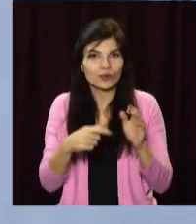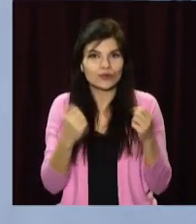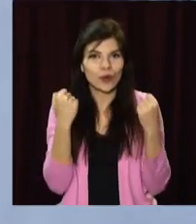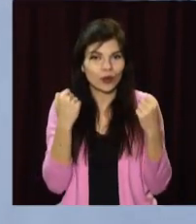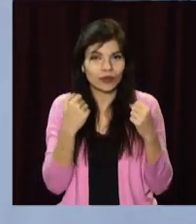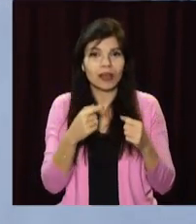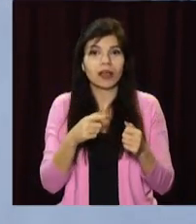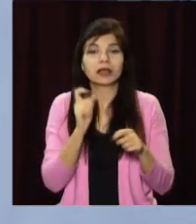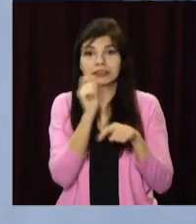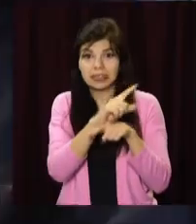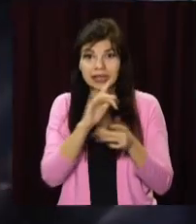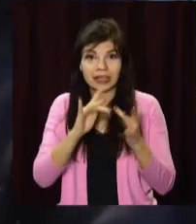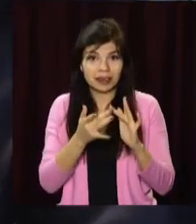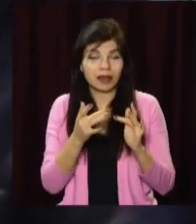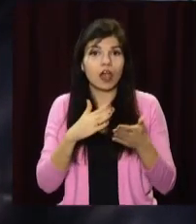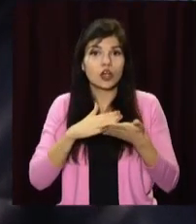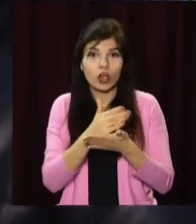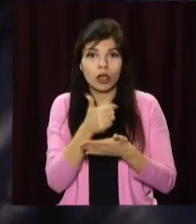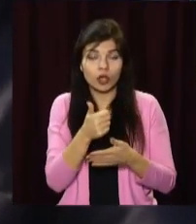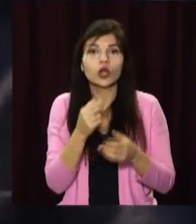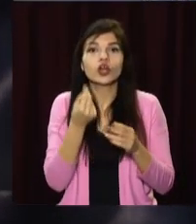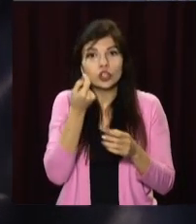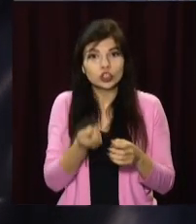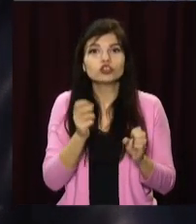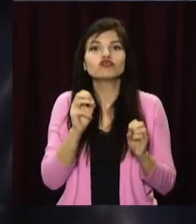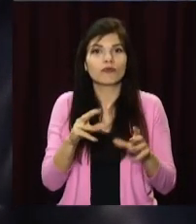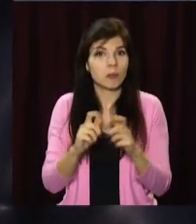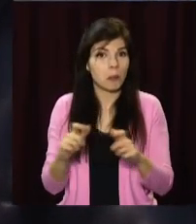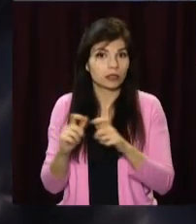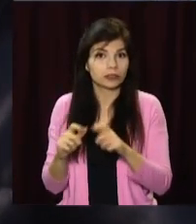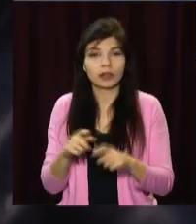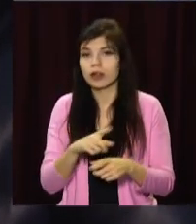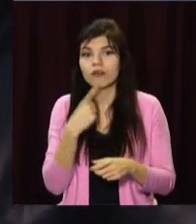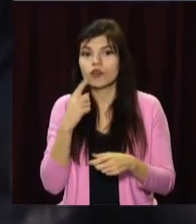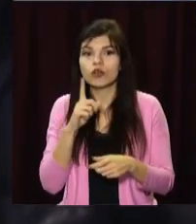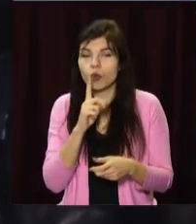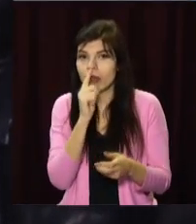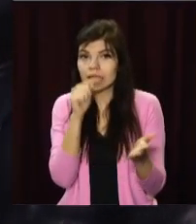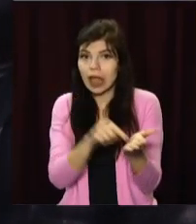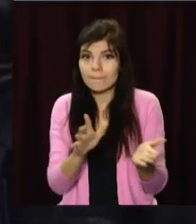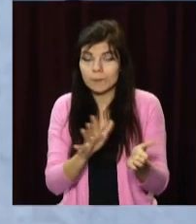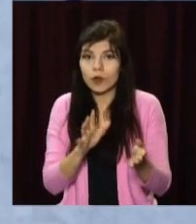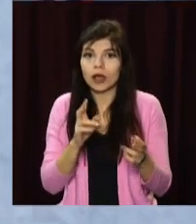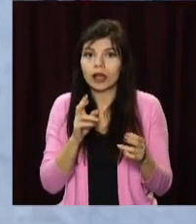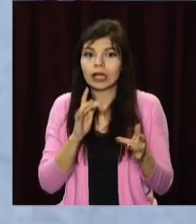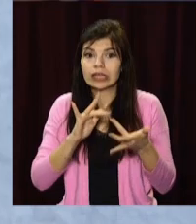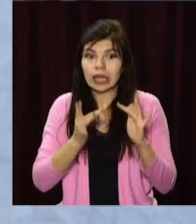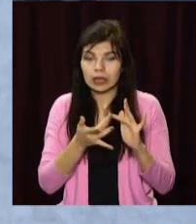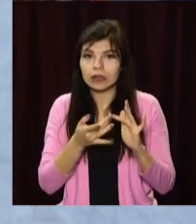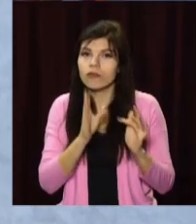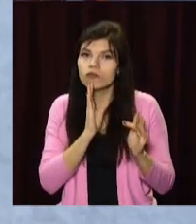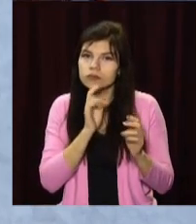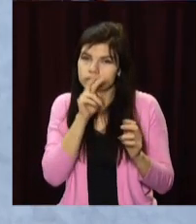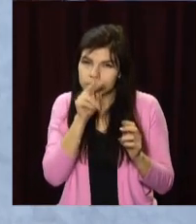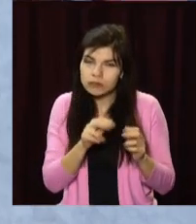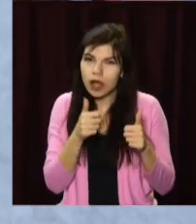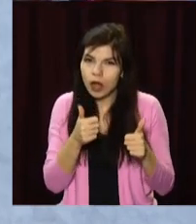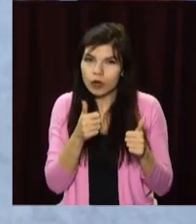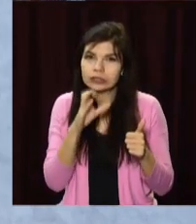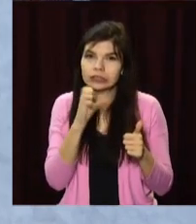Сумочку і кросівки заказала в інтернеті, качество прийшло хороше, вот, і намного дешевле, чем в магазинах. Каже, аби не втрапити